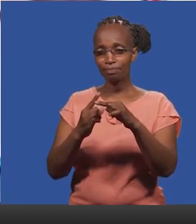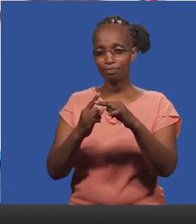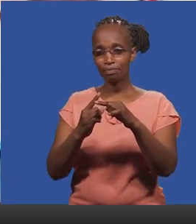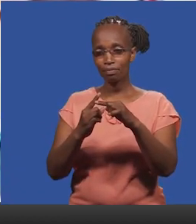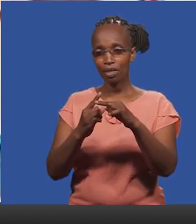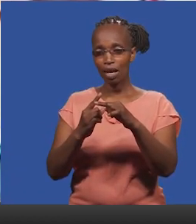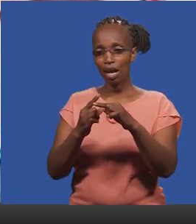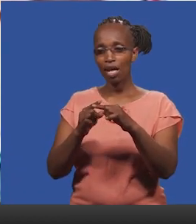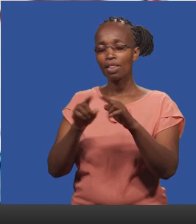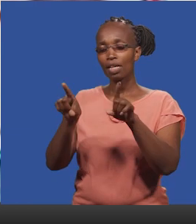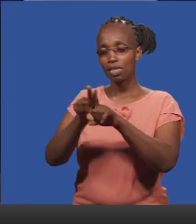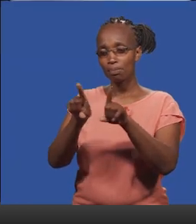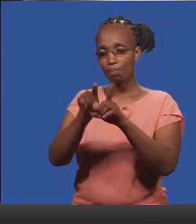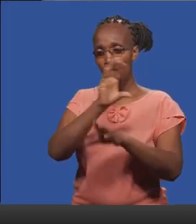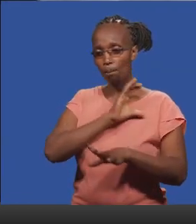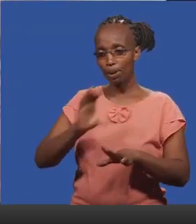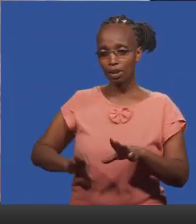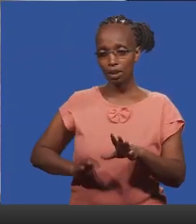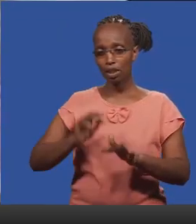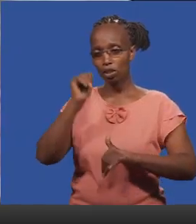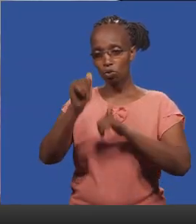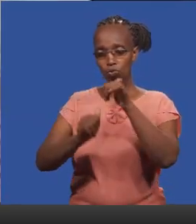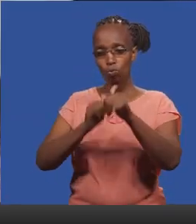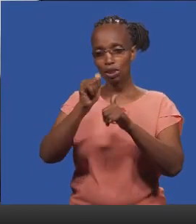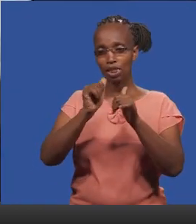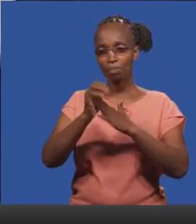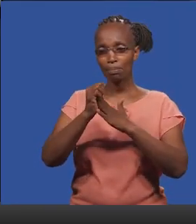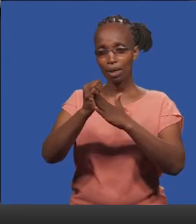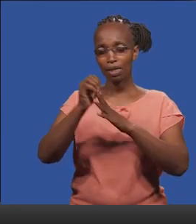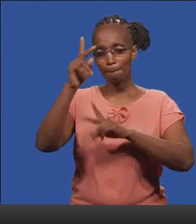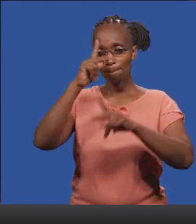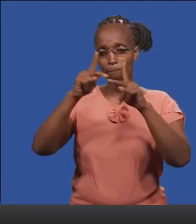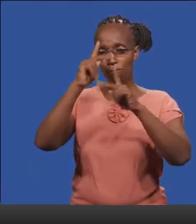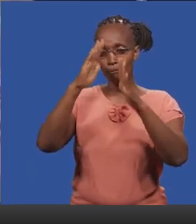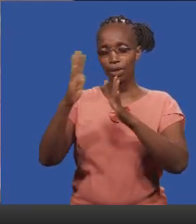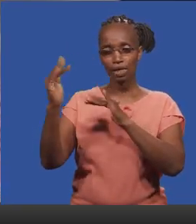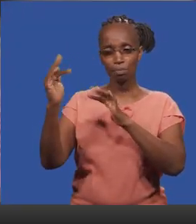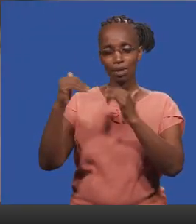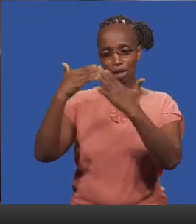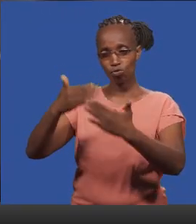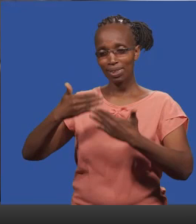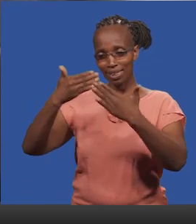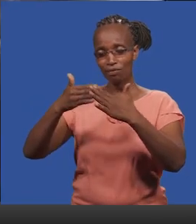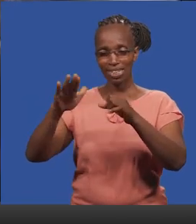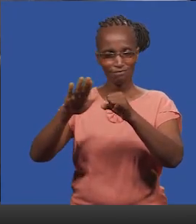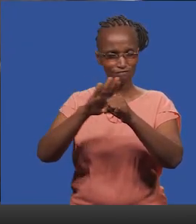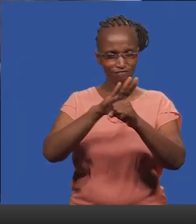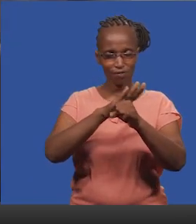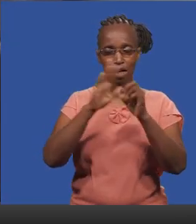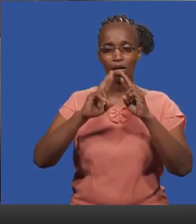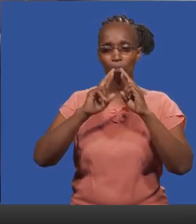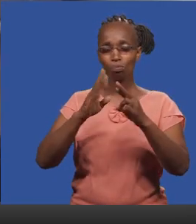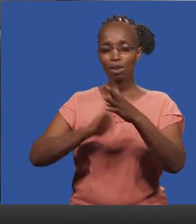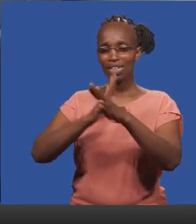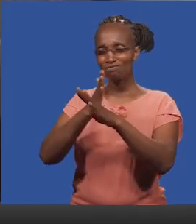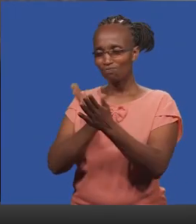the 23rd of January. Jopo hilo ambalo linaongozwa na Profesa Rafael Munavu linatarajiwa kutoa ripoti kamili baada